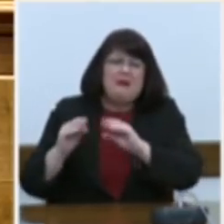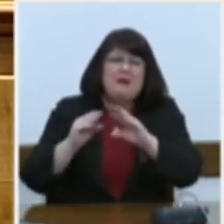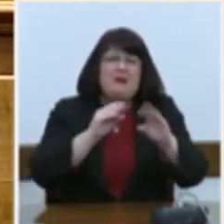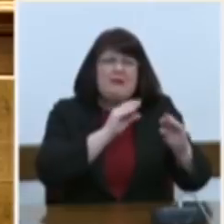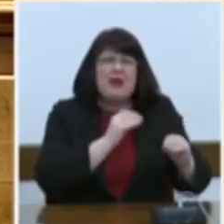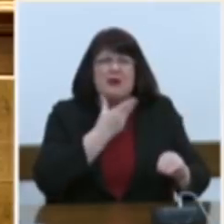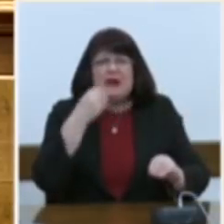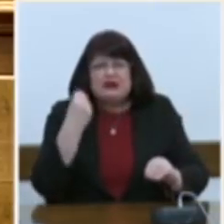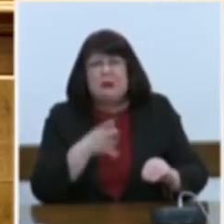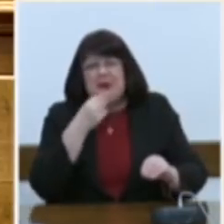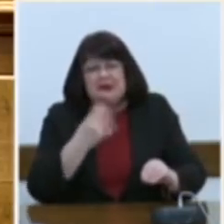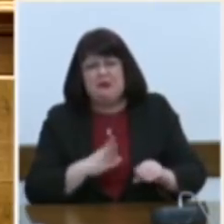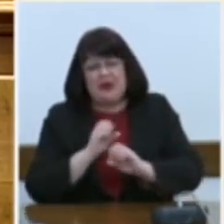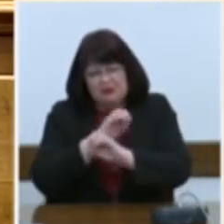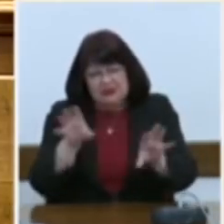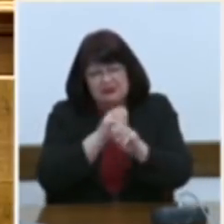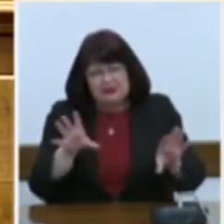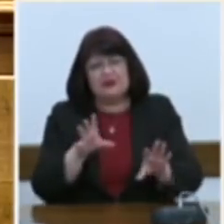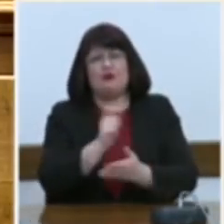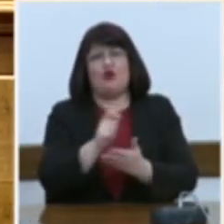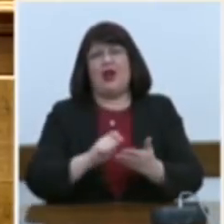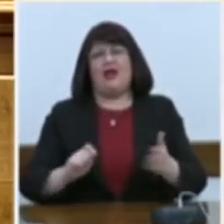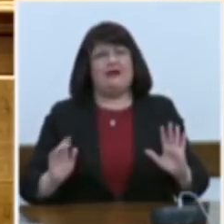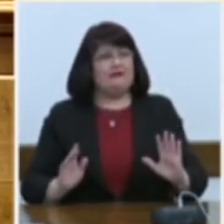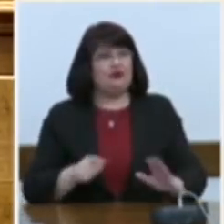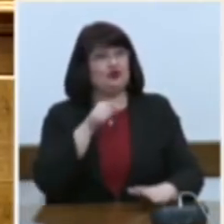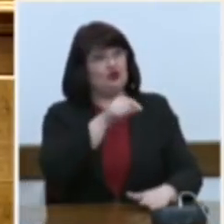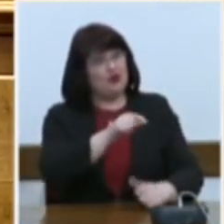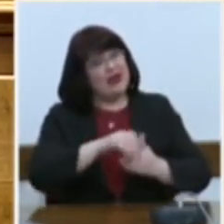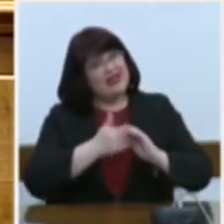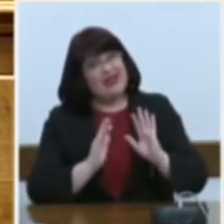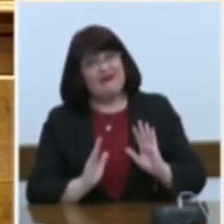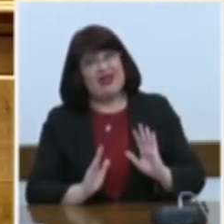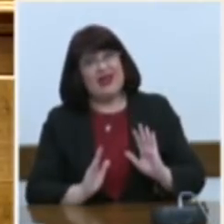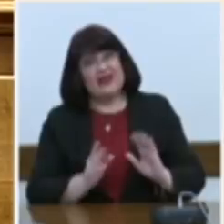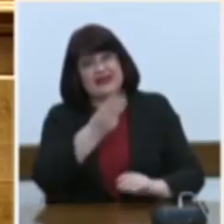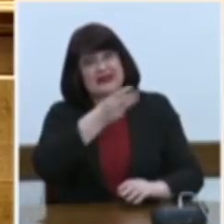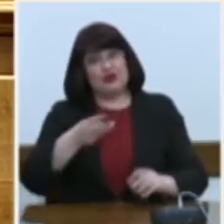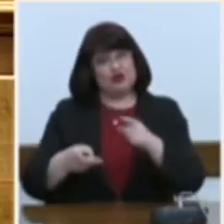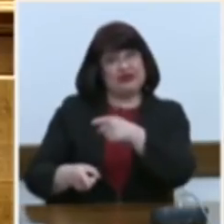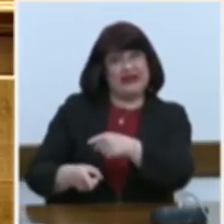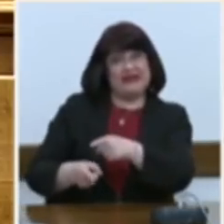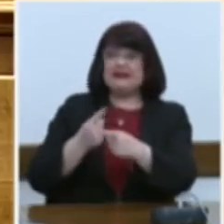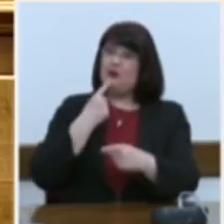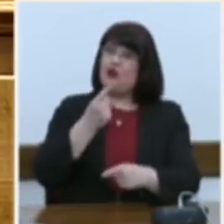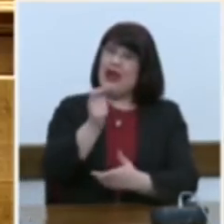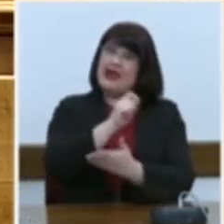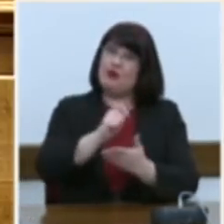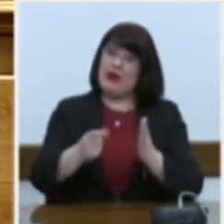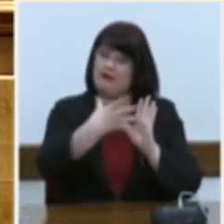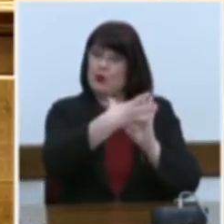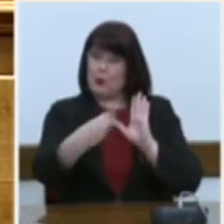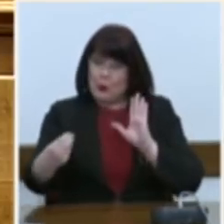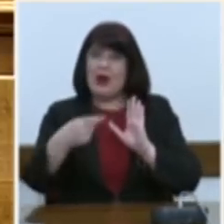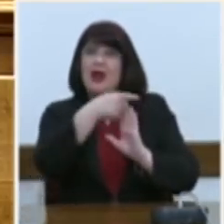αθλειότητες επιστρατεύουν. Μη σας πιάνει λοιπόν ο πόνος τώρα για τα τρόλ του ΣΥΡΙΖΑ, που έχουν copy-paste έτσι κι αλλιώς